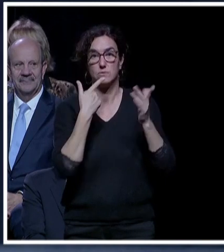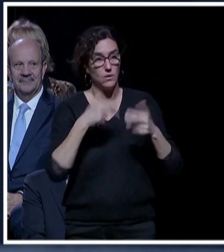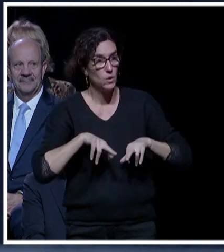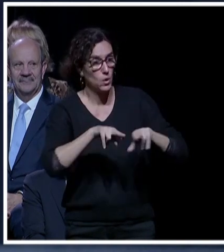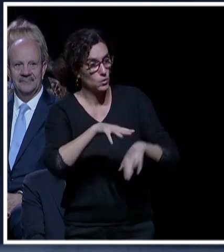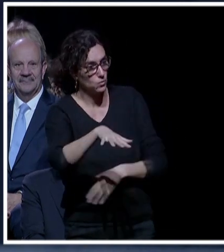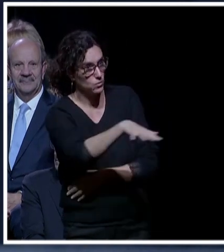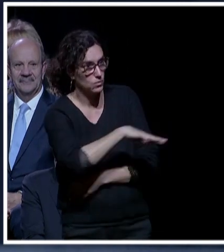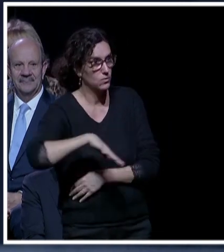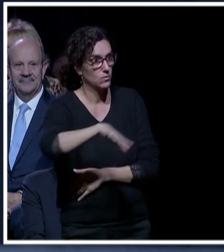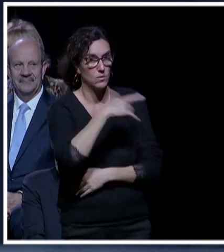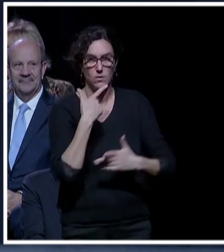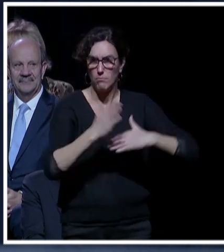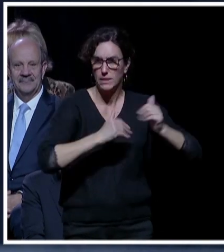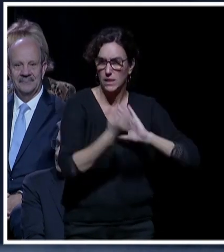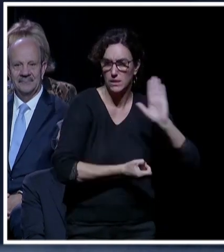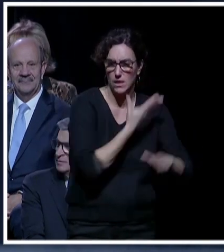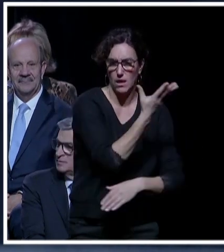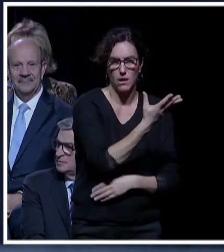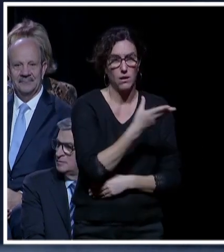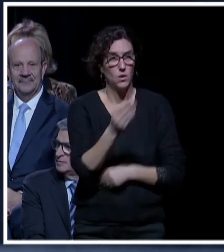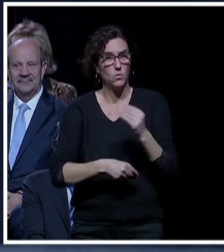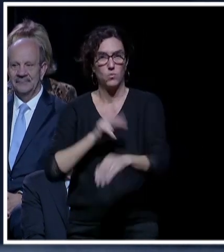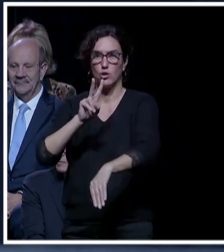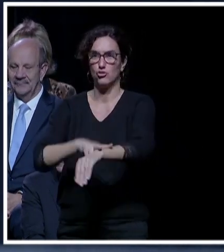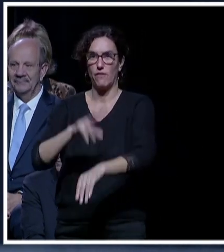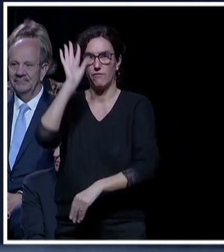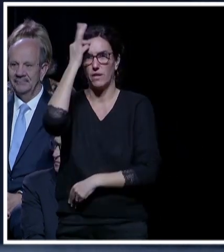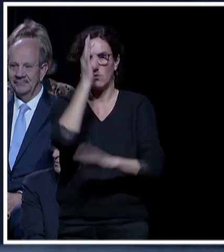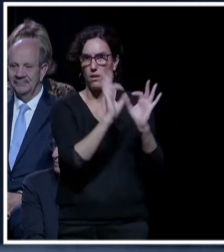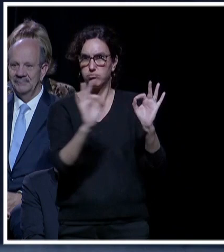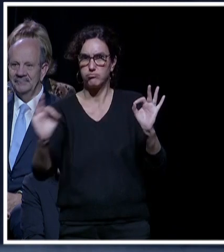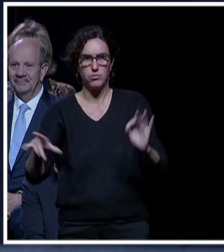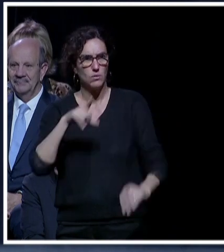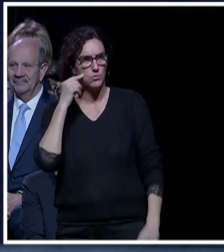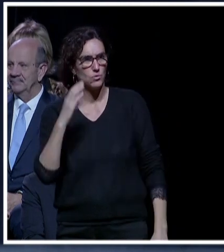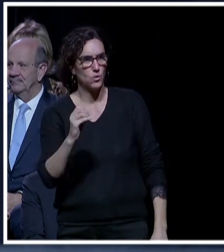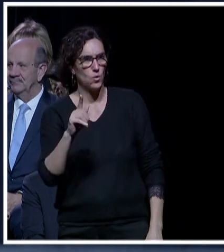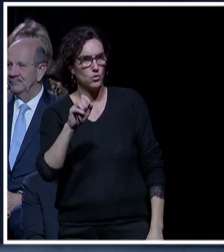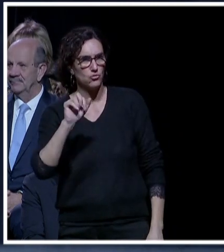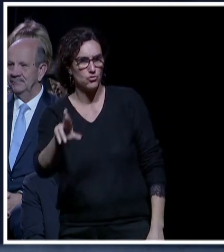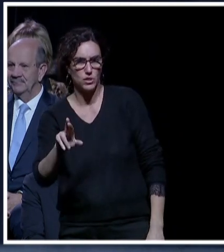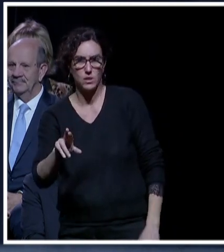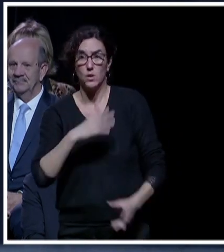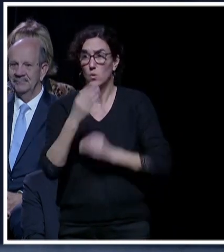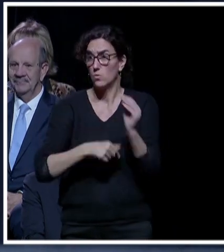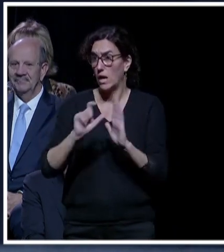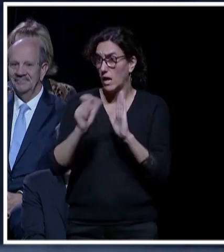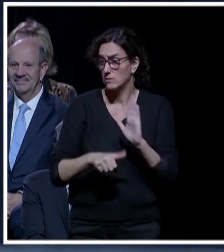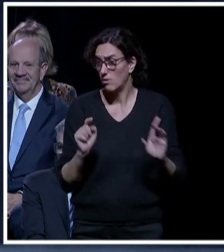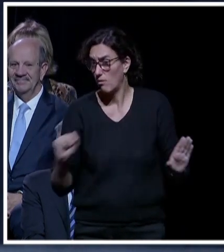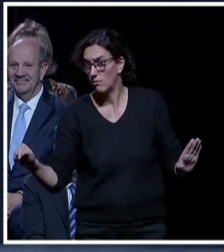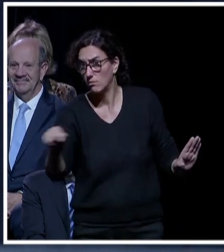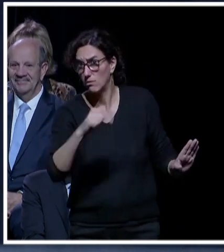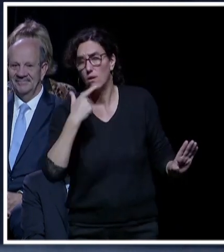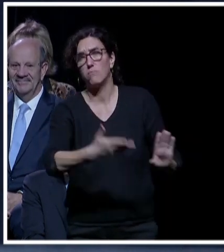tables de grande qualité avec notre chef étoilé Bruno Auger et nos nombreux restaurateurs installés depuis des années ou parfois plus récemment, enfin même si